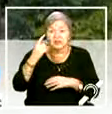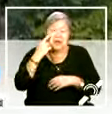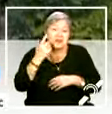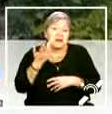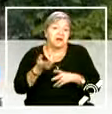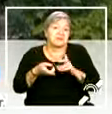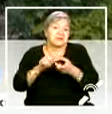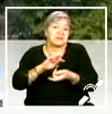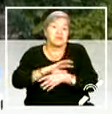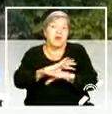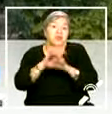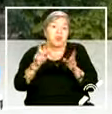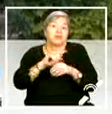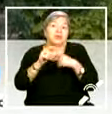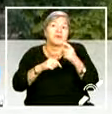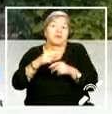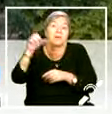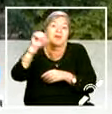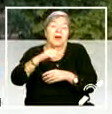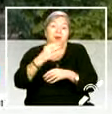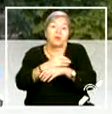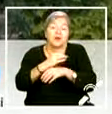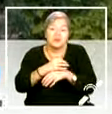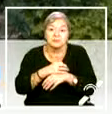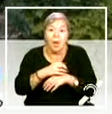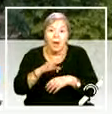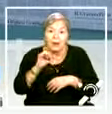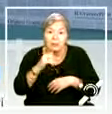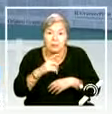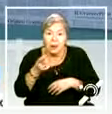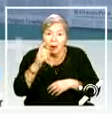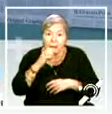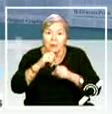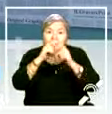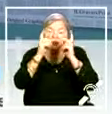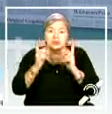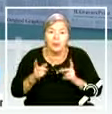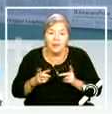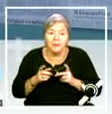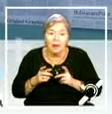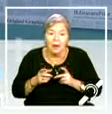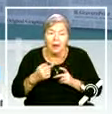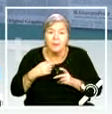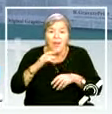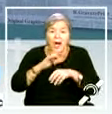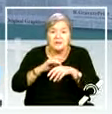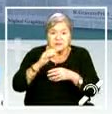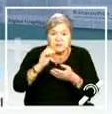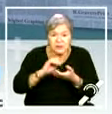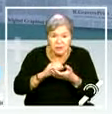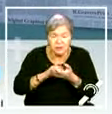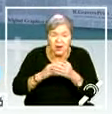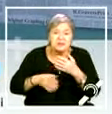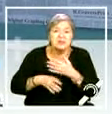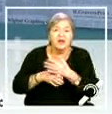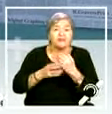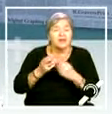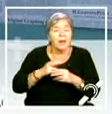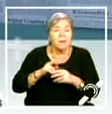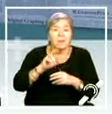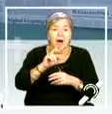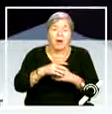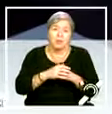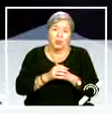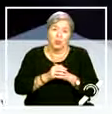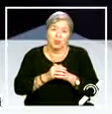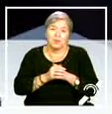după căderea regimului comunist. A avut însă parte de alte umilințe. Am simțit nevoia să-l ajut mai mult decât cu un